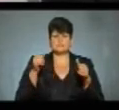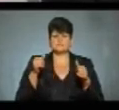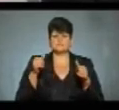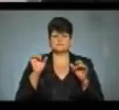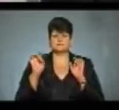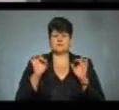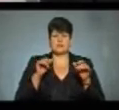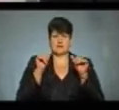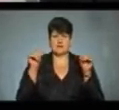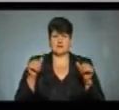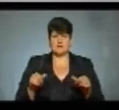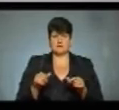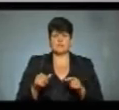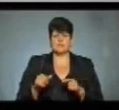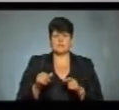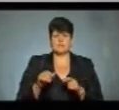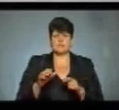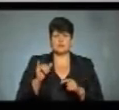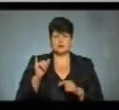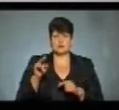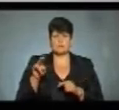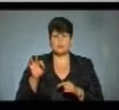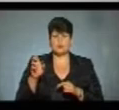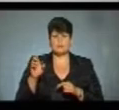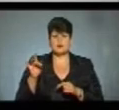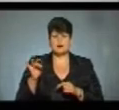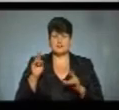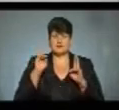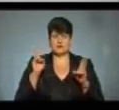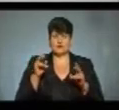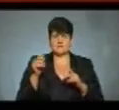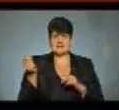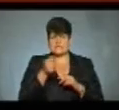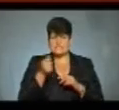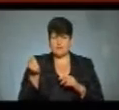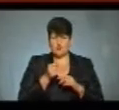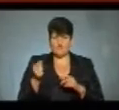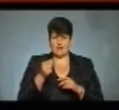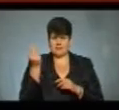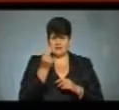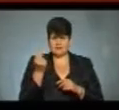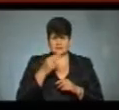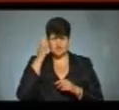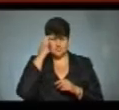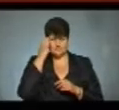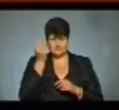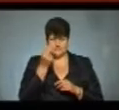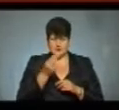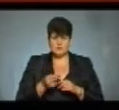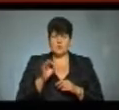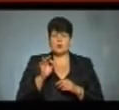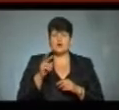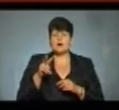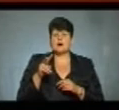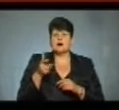кандидата в народні депутати від партії «Удар» Ігоря Побера невідомі замалювали чорною фарбою. Координаторка спостереження «Опори» Ольга